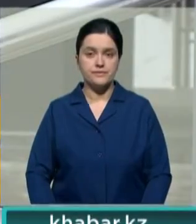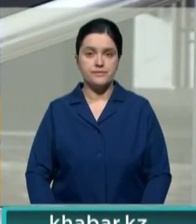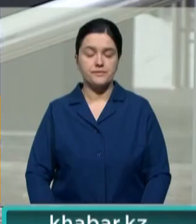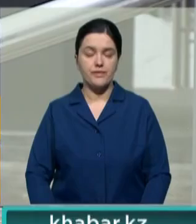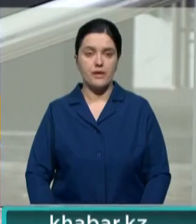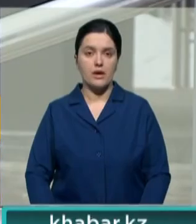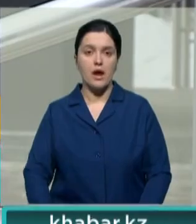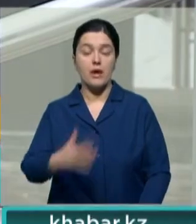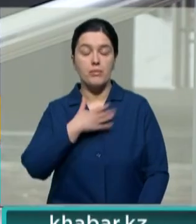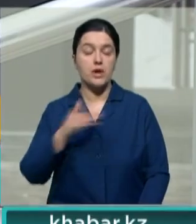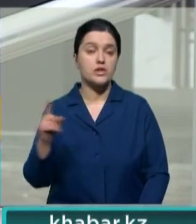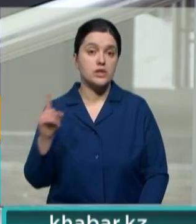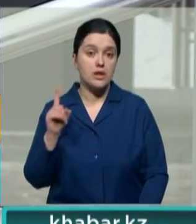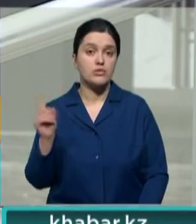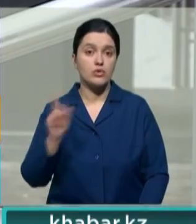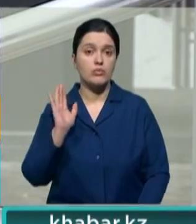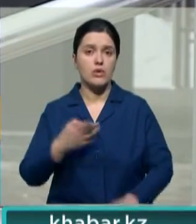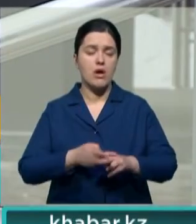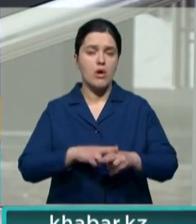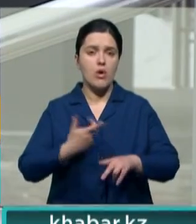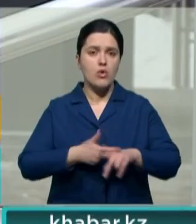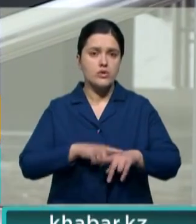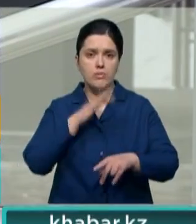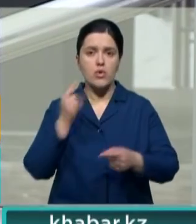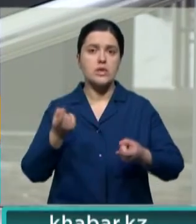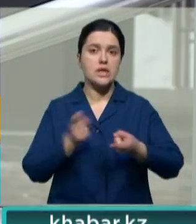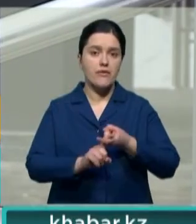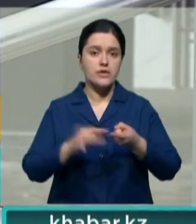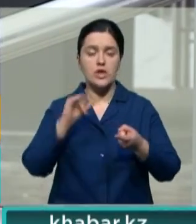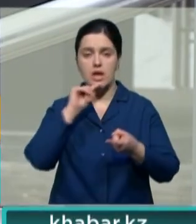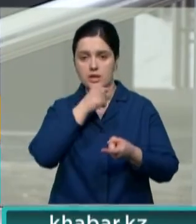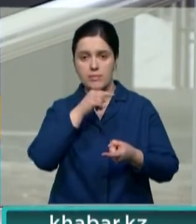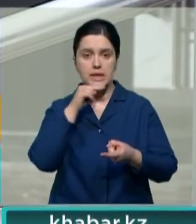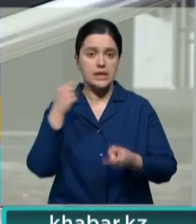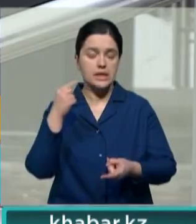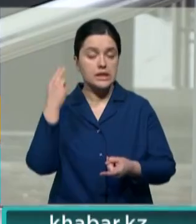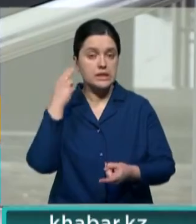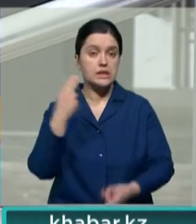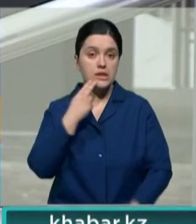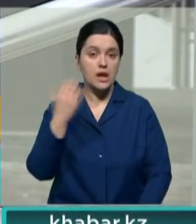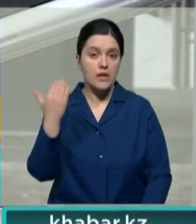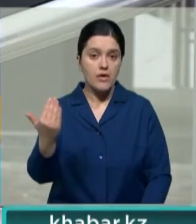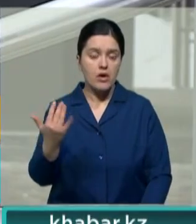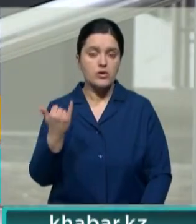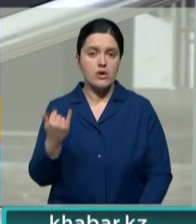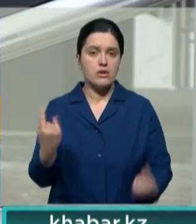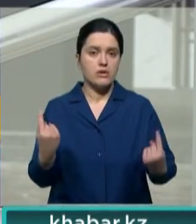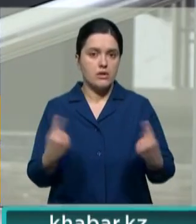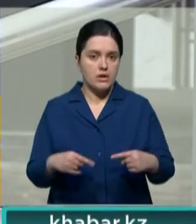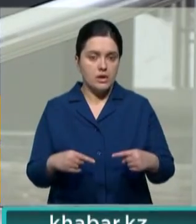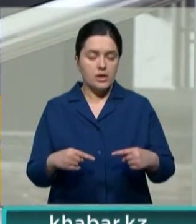то же самое, но здесь очень многое будет зависеть от макроэкономической обстановки. Вот вы знаете, китайское направление просело достаточно